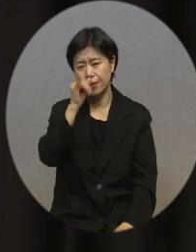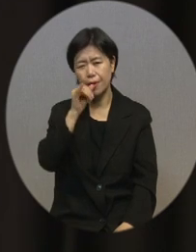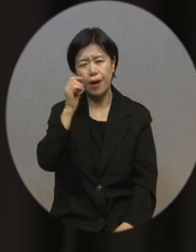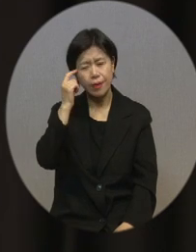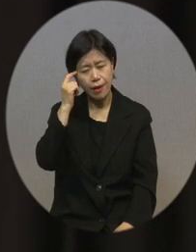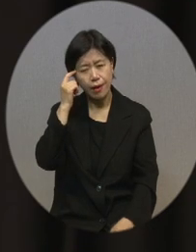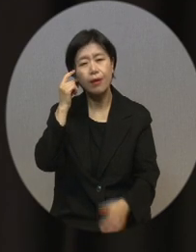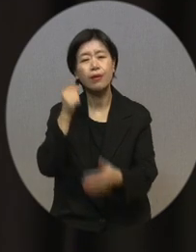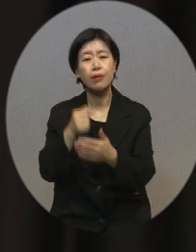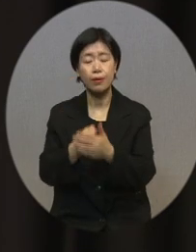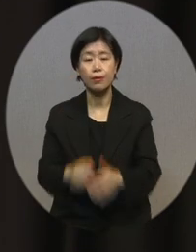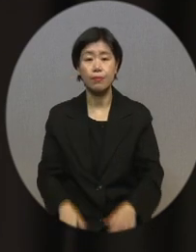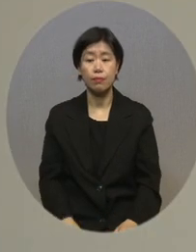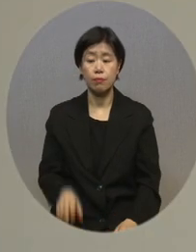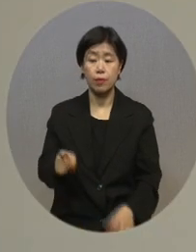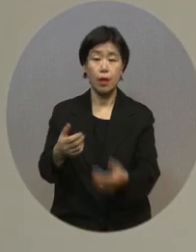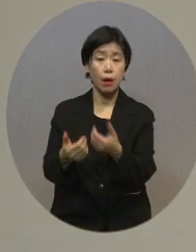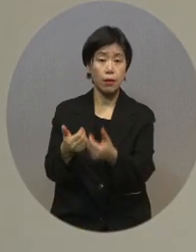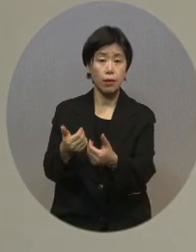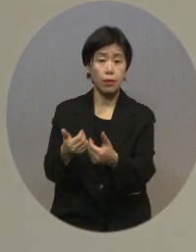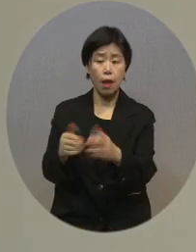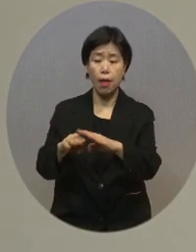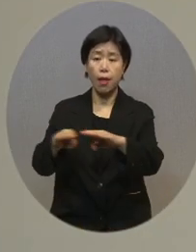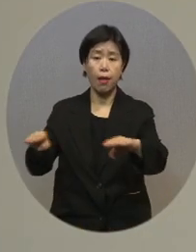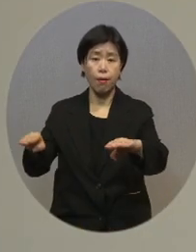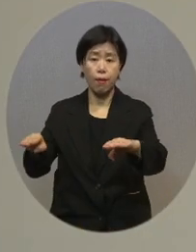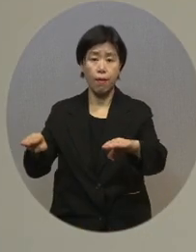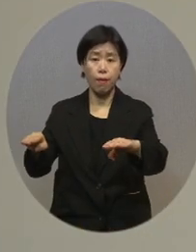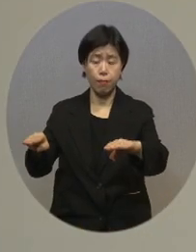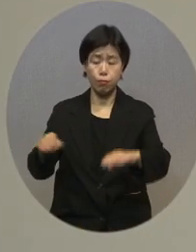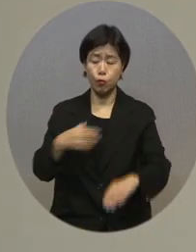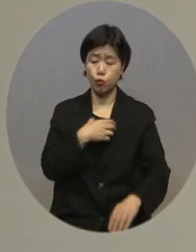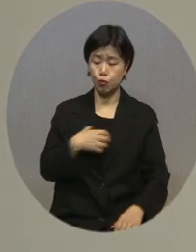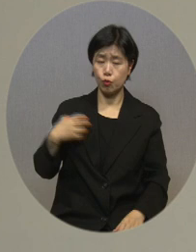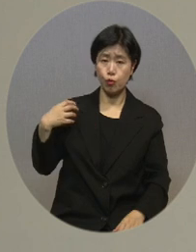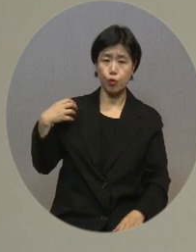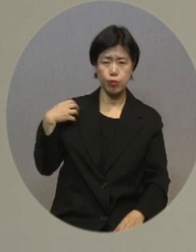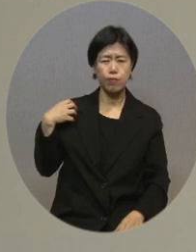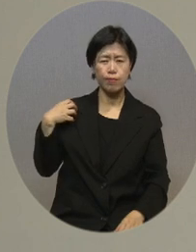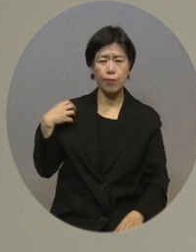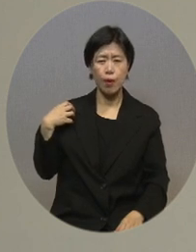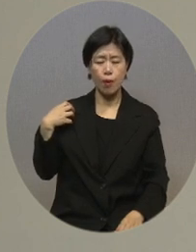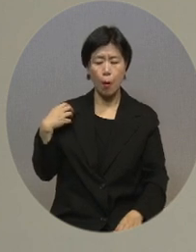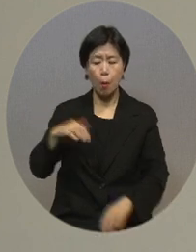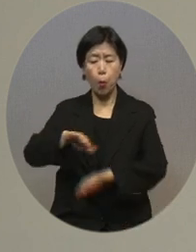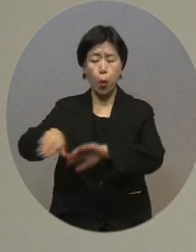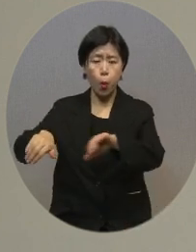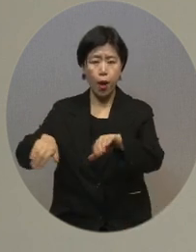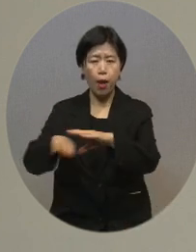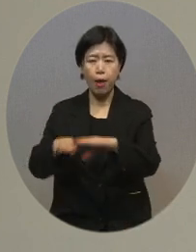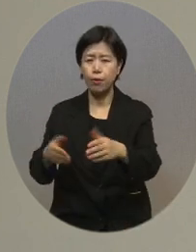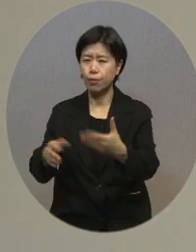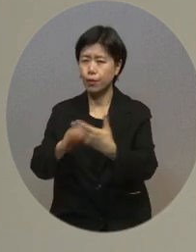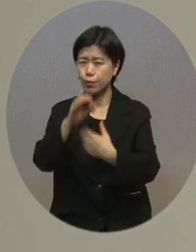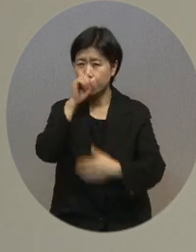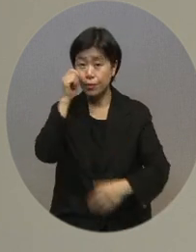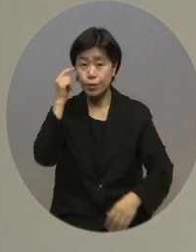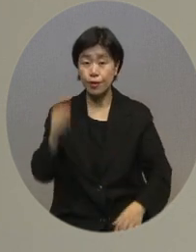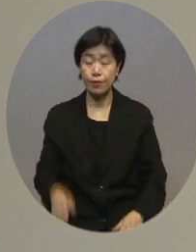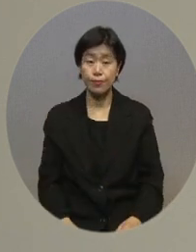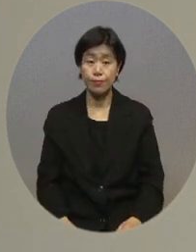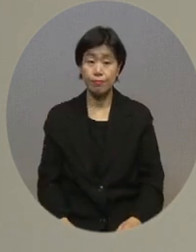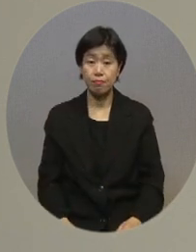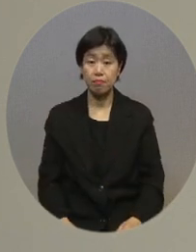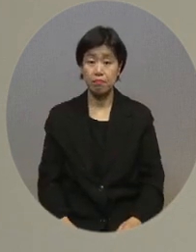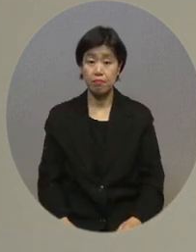그 갈등을 없애는 일을 지자체가 좀 나서서 하는 게 어떻겠느냐 하는 생각을 했어요. 아시겠지만